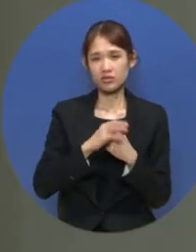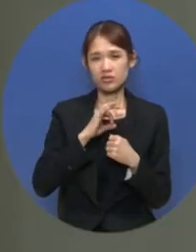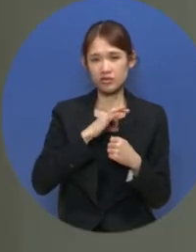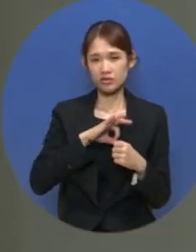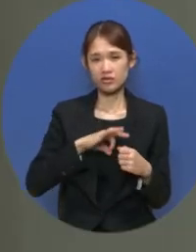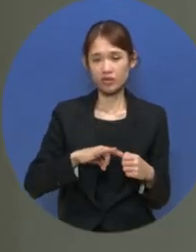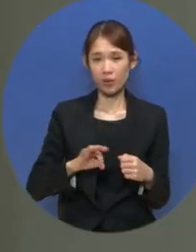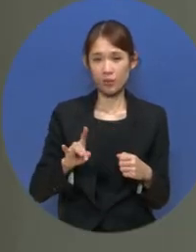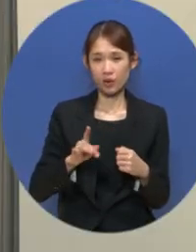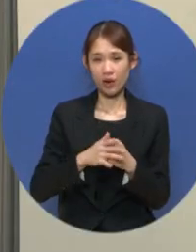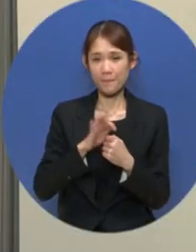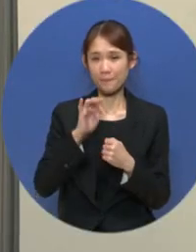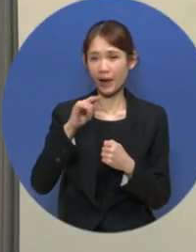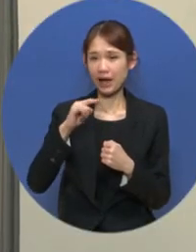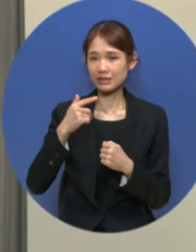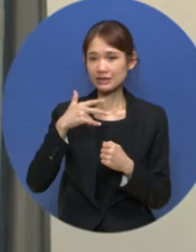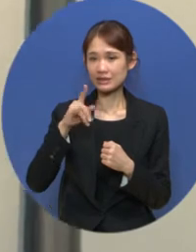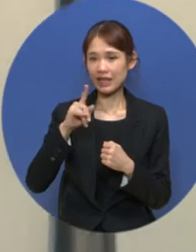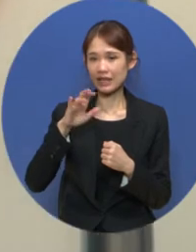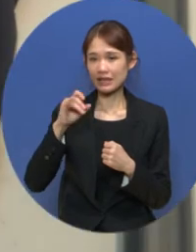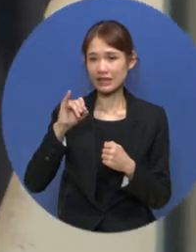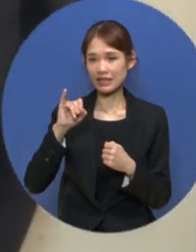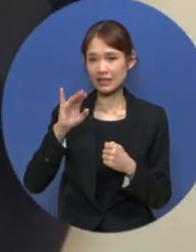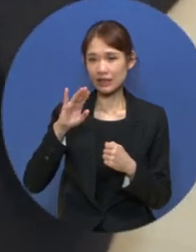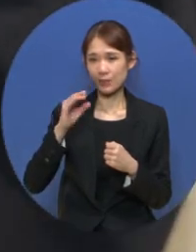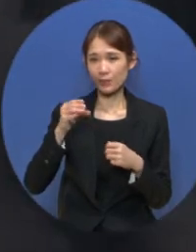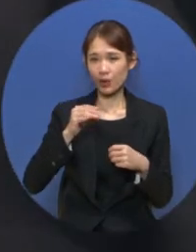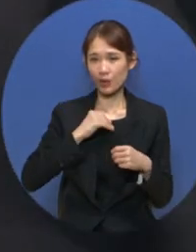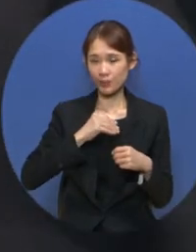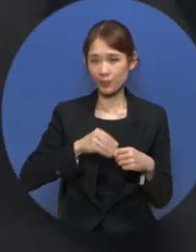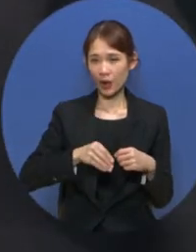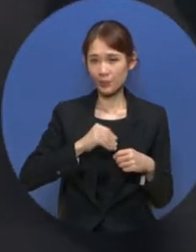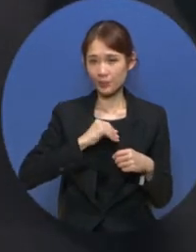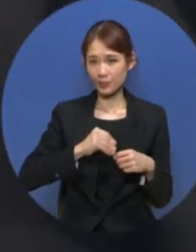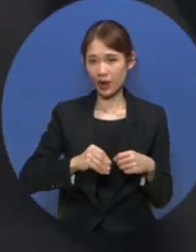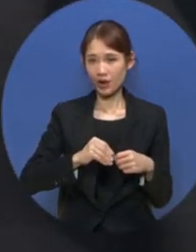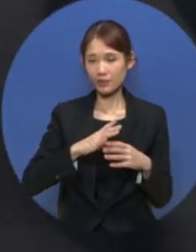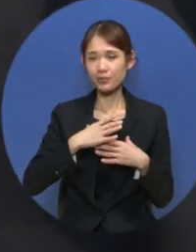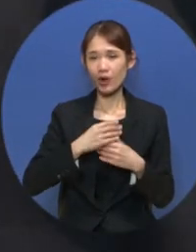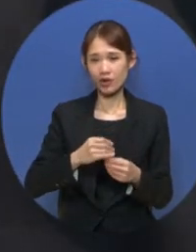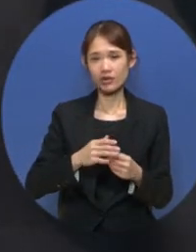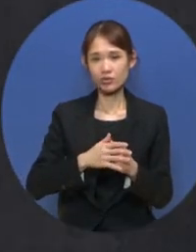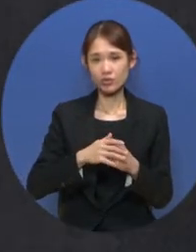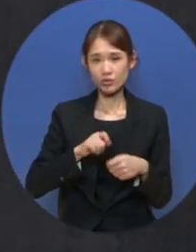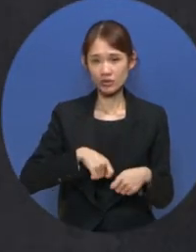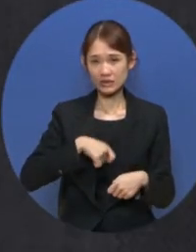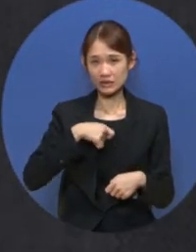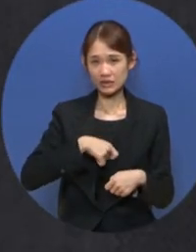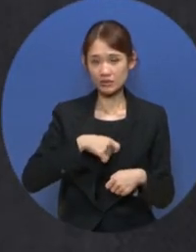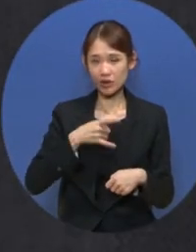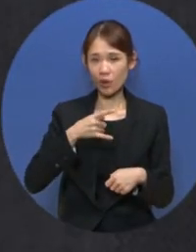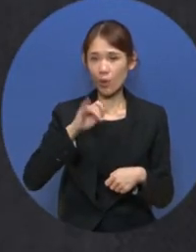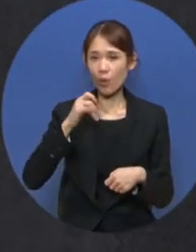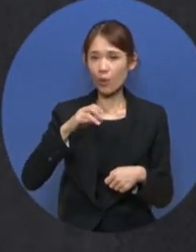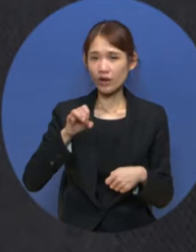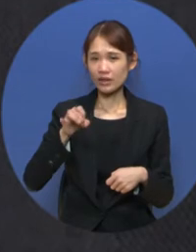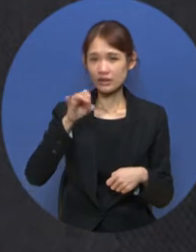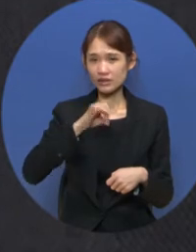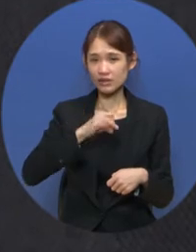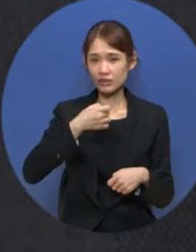이제 뭐 마그네틱 버튼을 통해서 편하게 탈착을 하고 그리고 네. 지퍼 같은 경우는 이제 고리를 걸어가지고